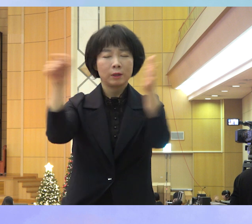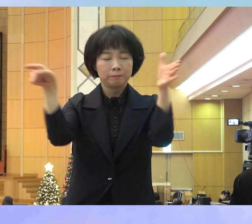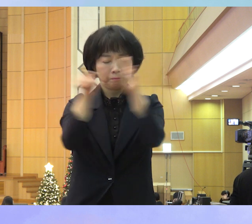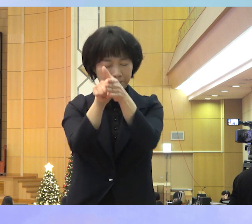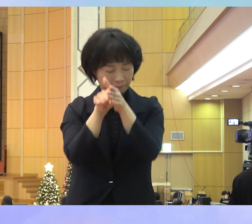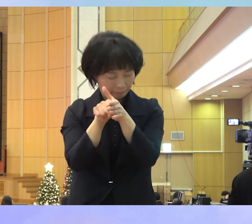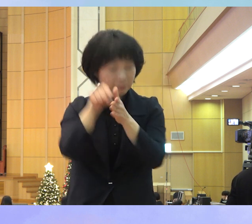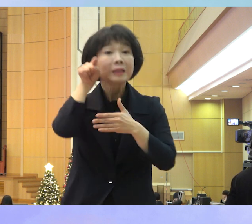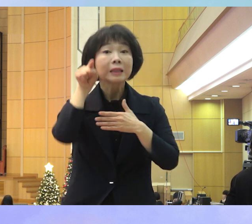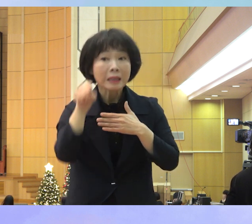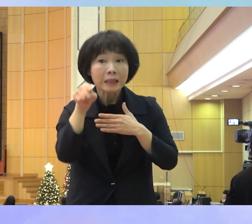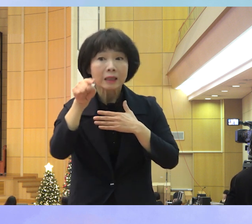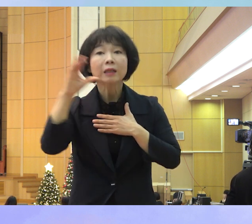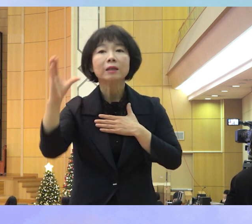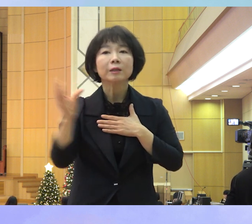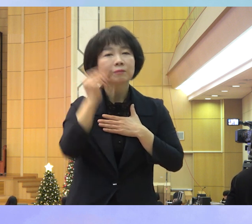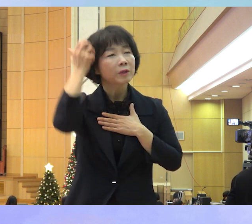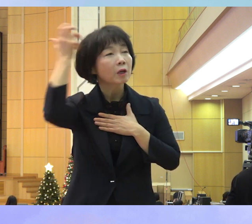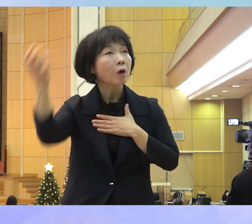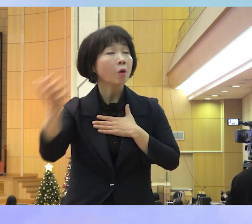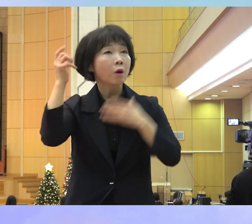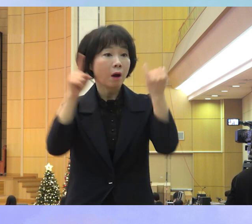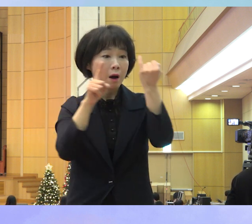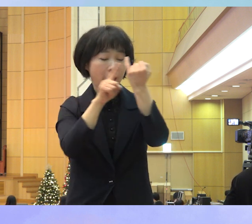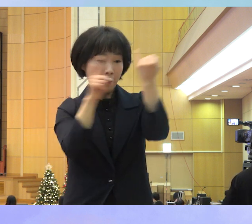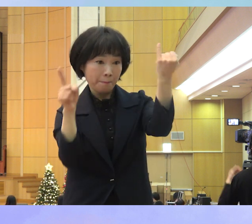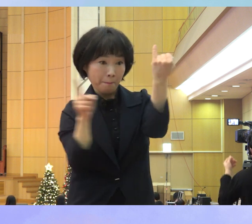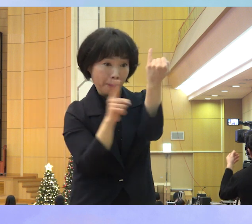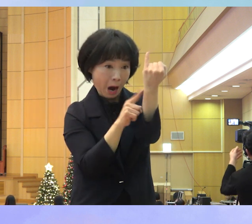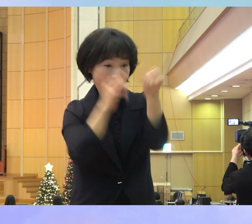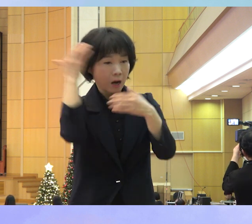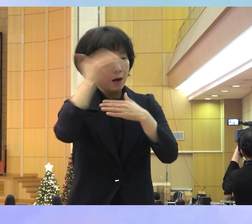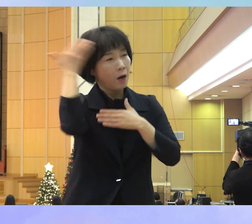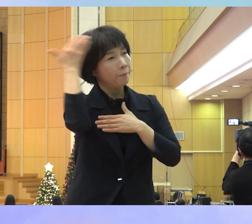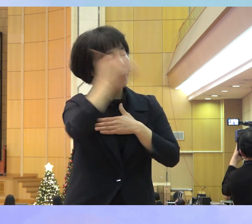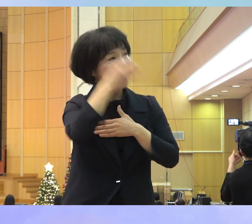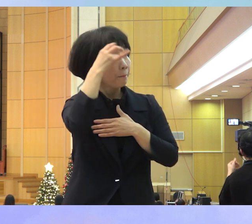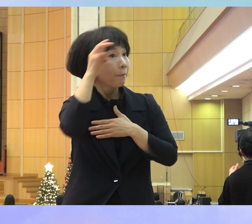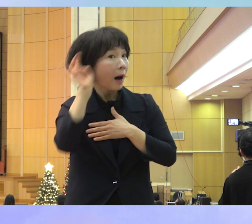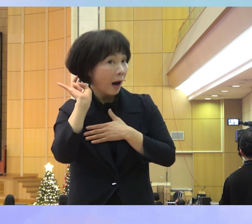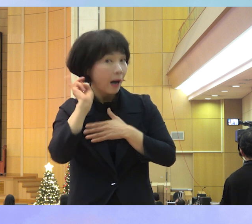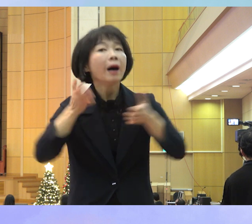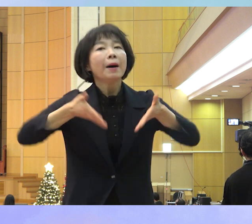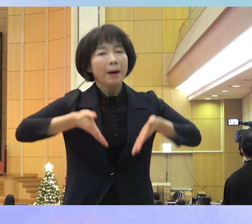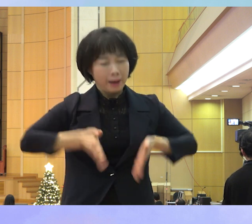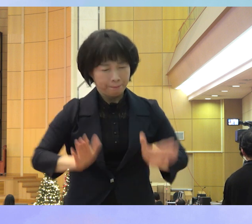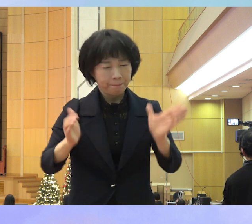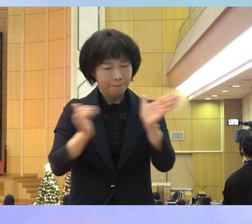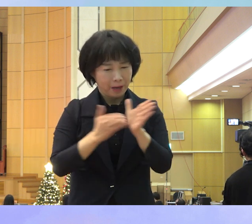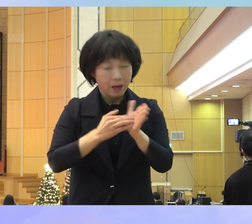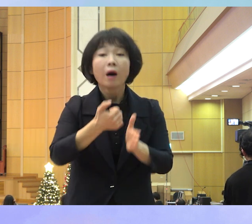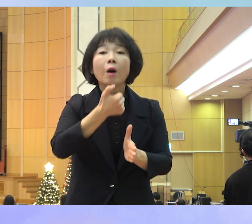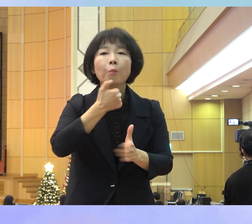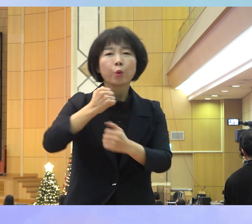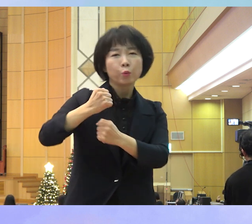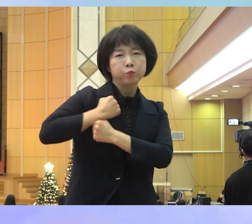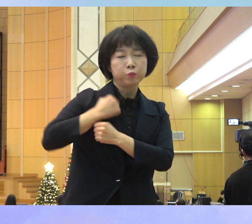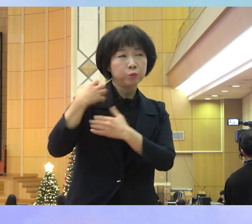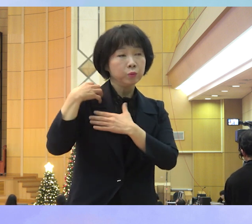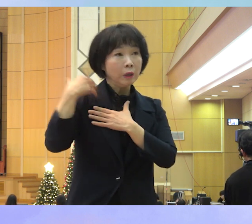예수 그리스도를 믿사오니 이는 성령으로 잉태하사 동정녀 마리아에게